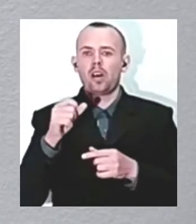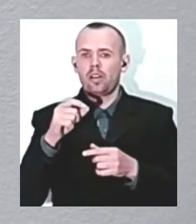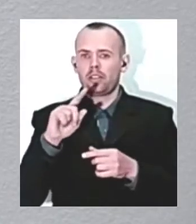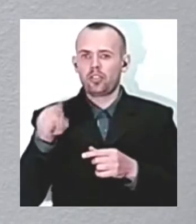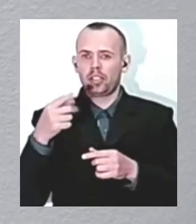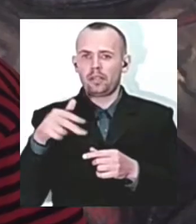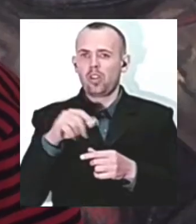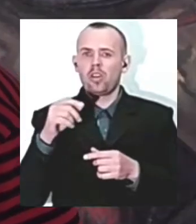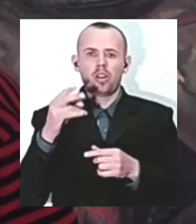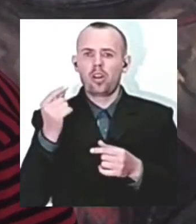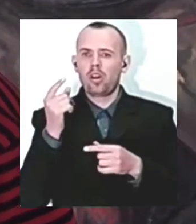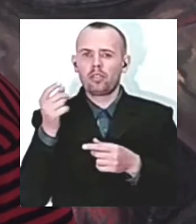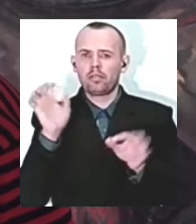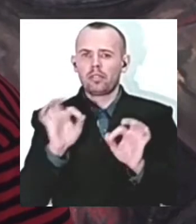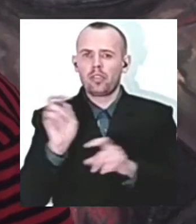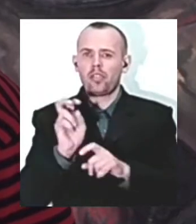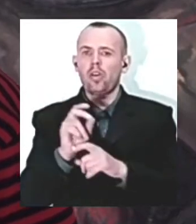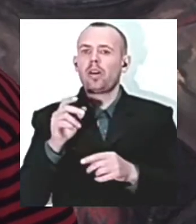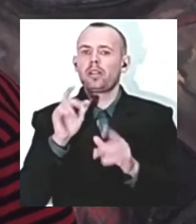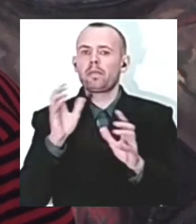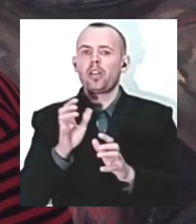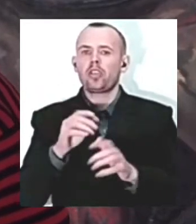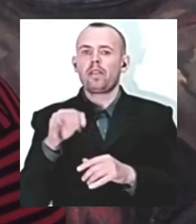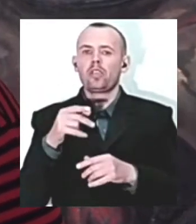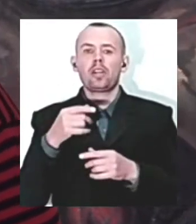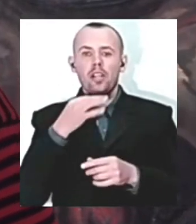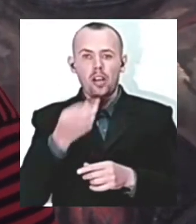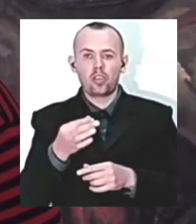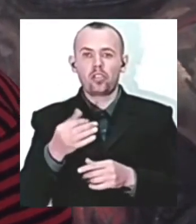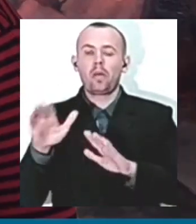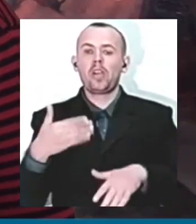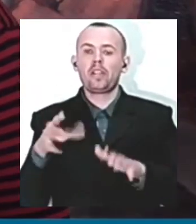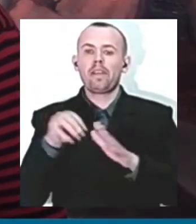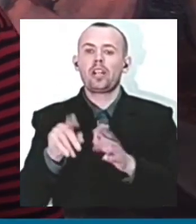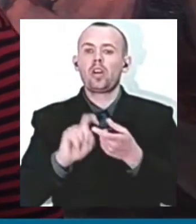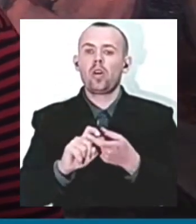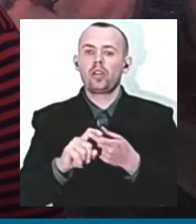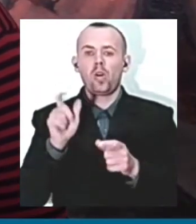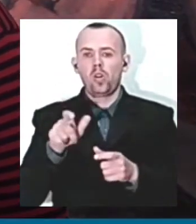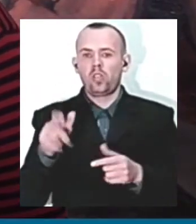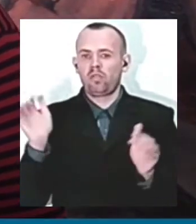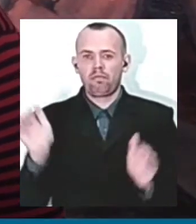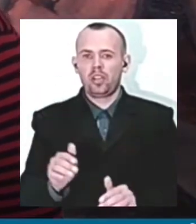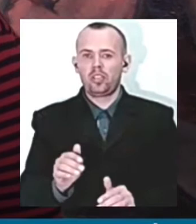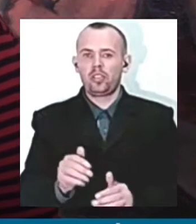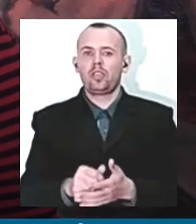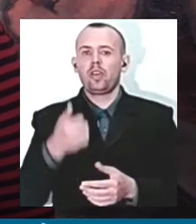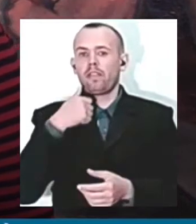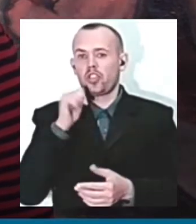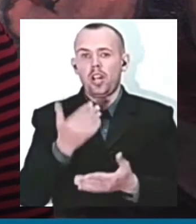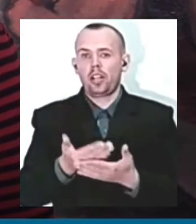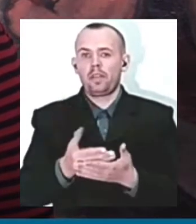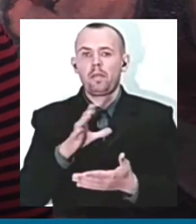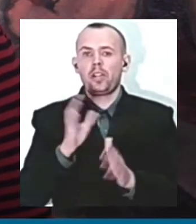відвідувача. Зберігач фонду Любов Заєва каже, після введення карантину людей поменшало. Вчора, наприклад, було тільки 5